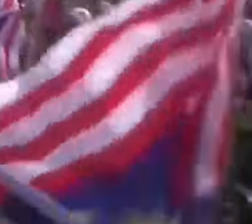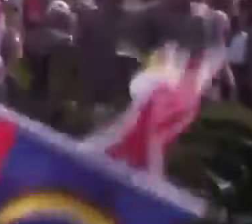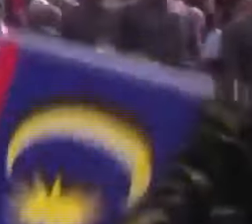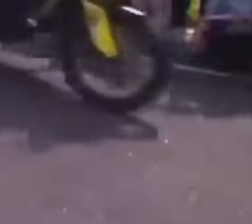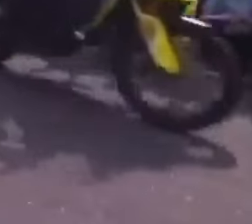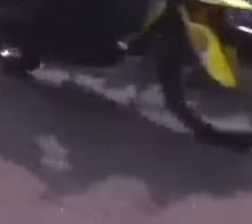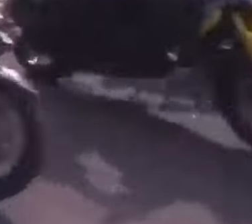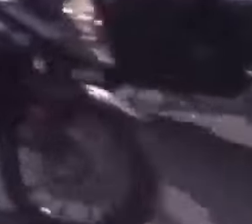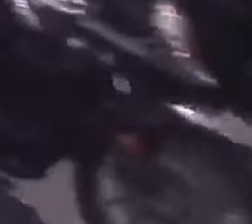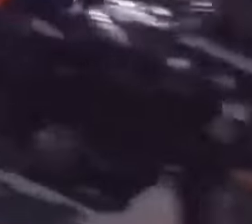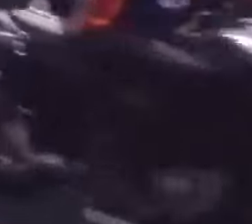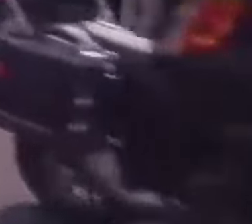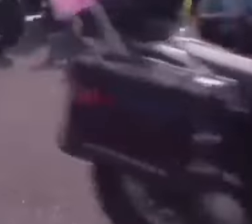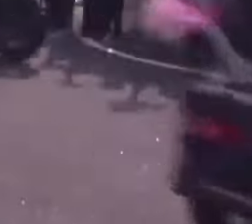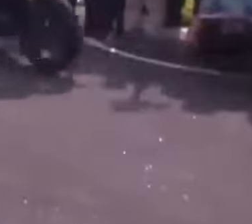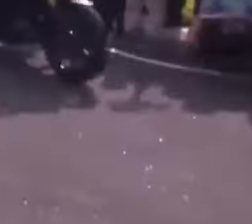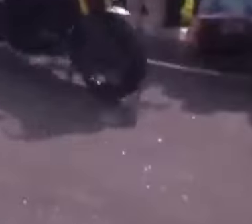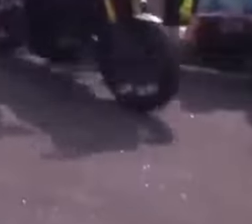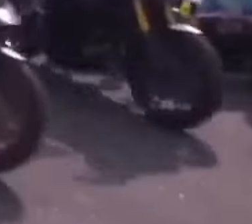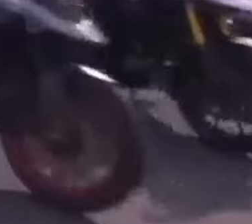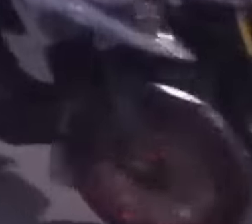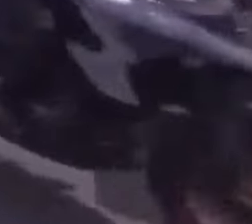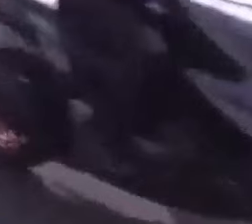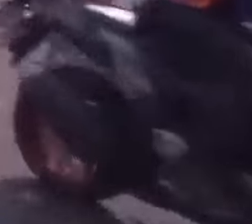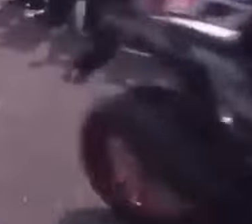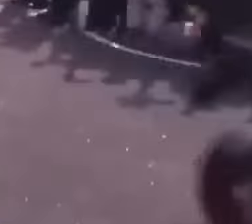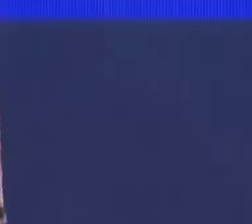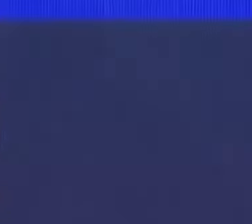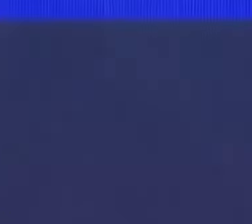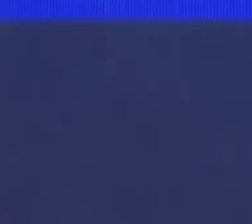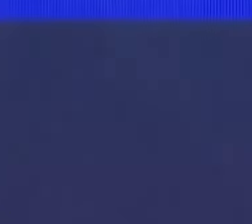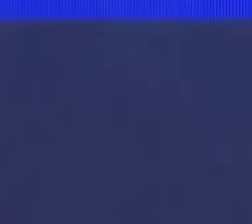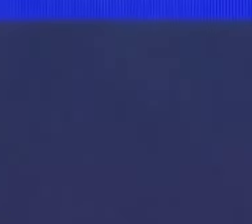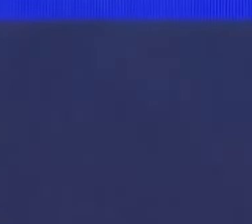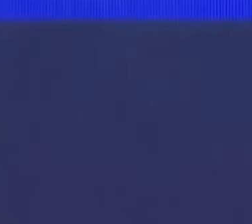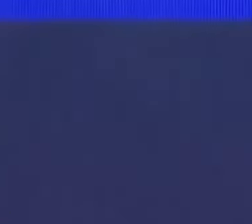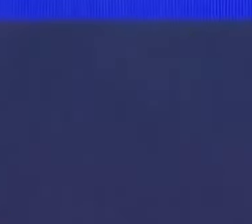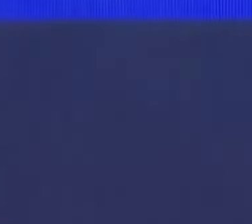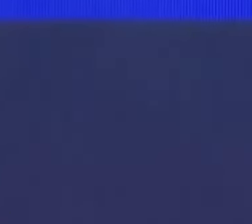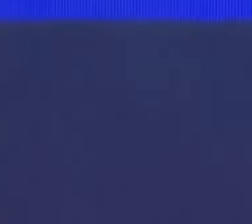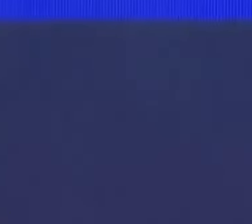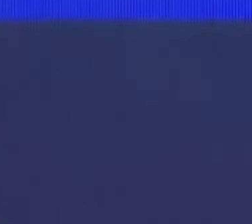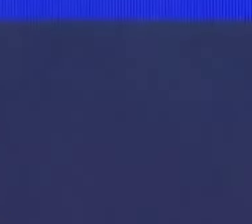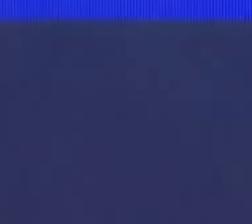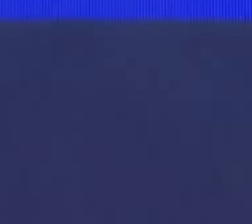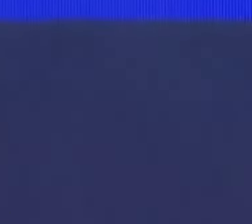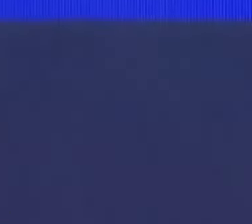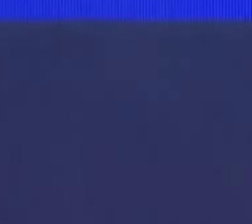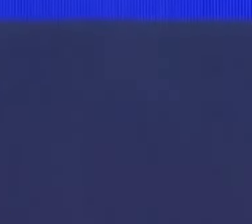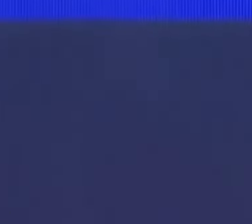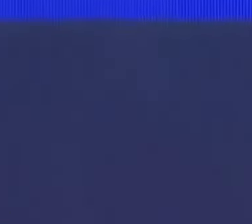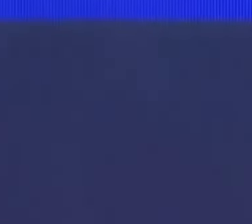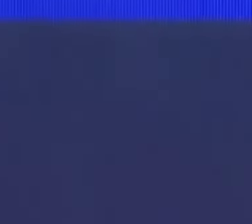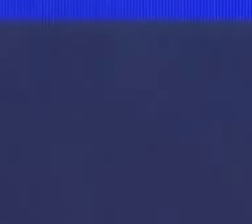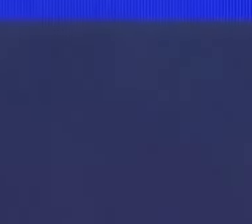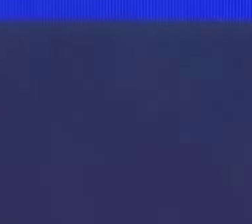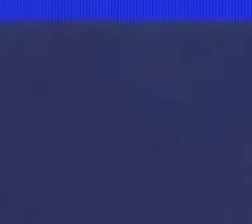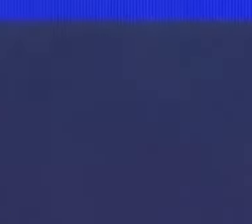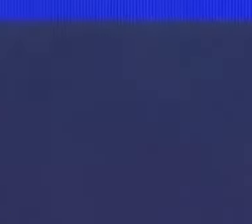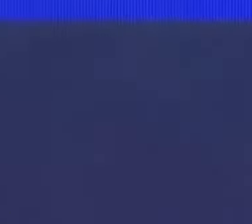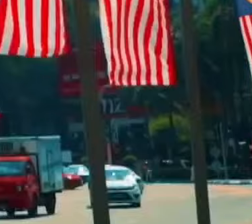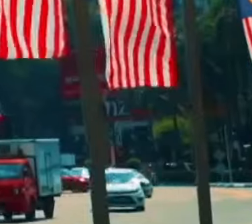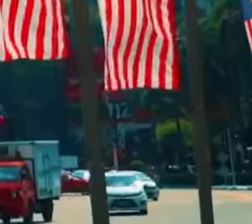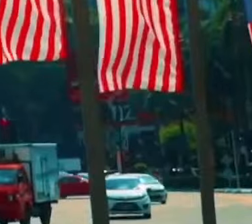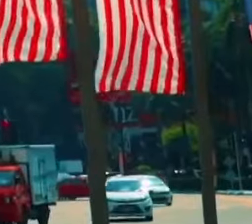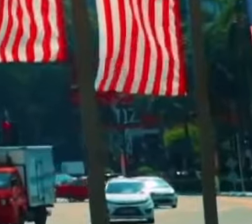kedudukan atau pekerjaan. Ini soal jati diri, soal maruah, soal